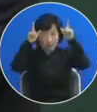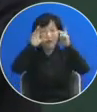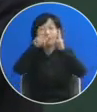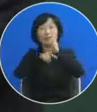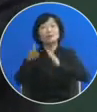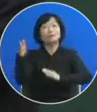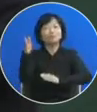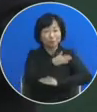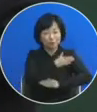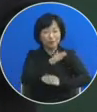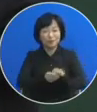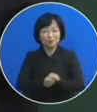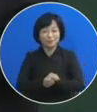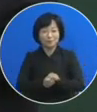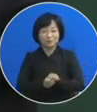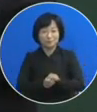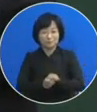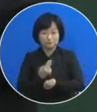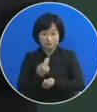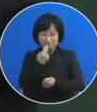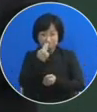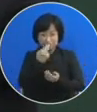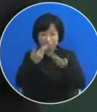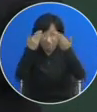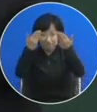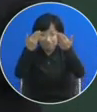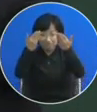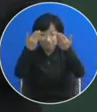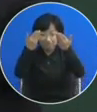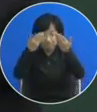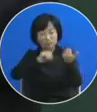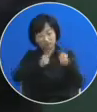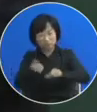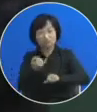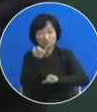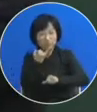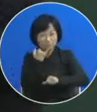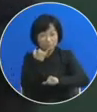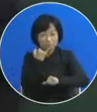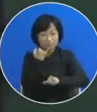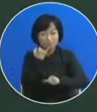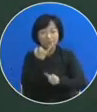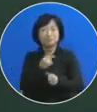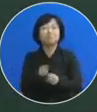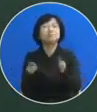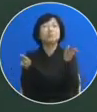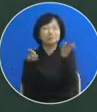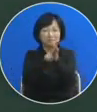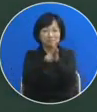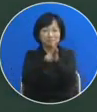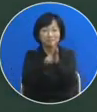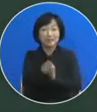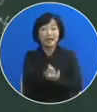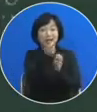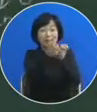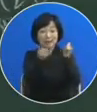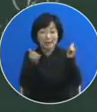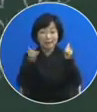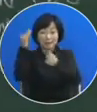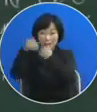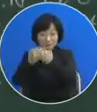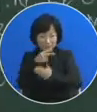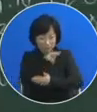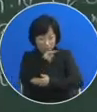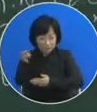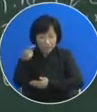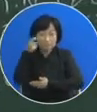to work. 생을 걸으라. Stake your life. 그게 믿음입니다. That's faith. 그때 하나님은 그런 사람들을 사용하셨습니다. And at that time, that